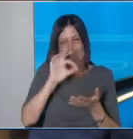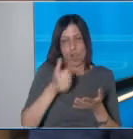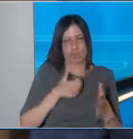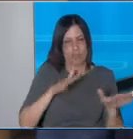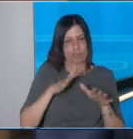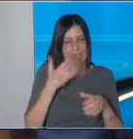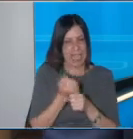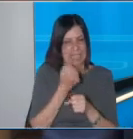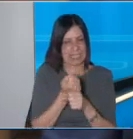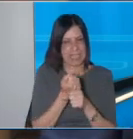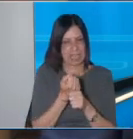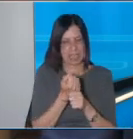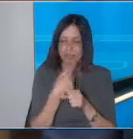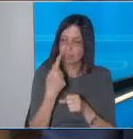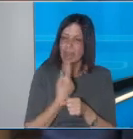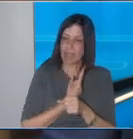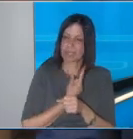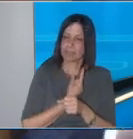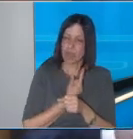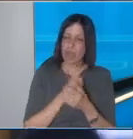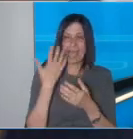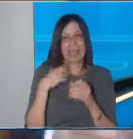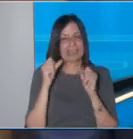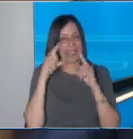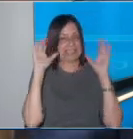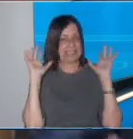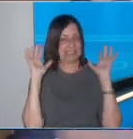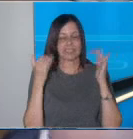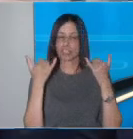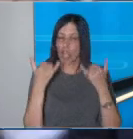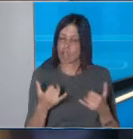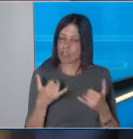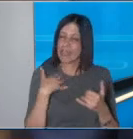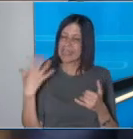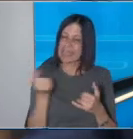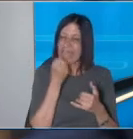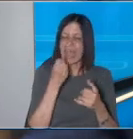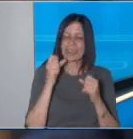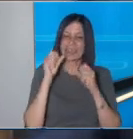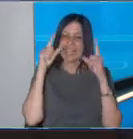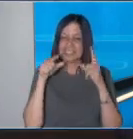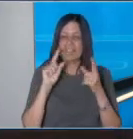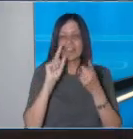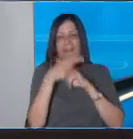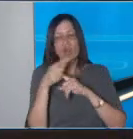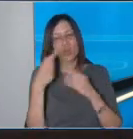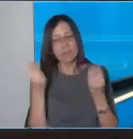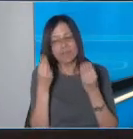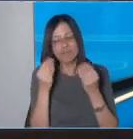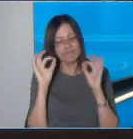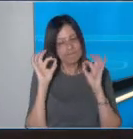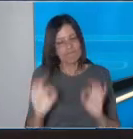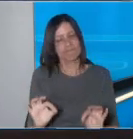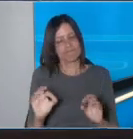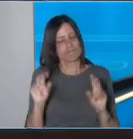ממשלה יעשה, יגיד לעצמו, קרה לי נס, עכשיו בואו ניקח את הנס הזה ונהפוך אותו למשהו ממשי.